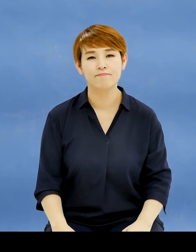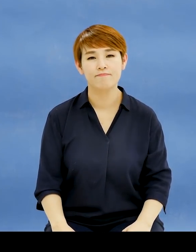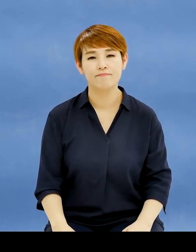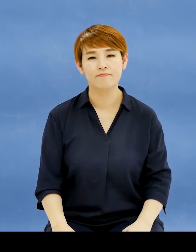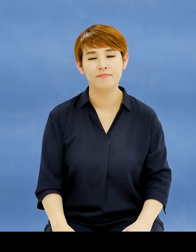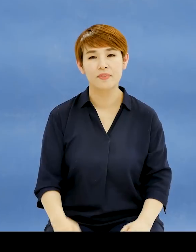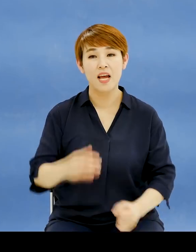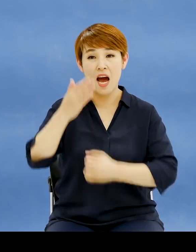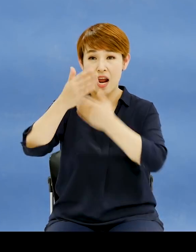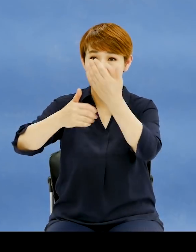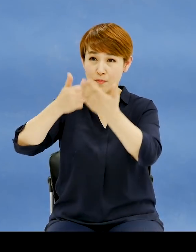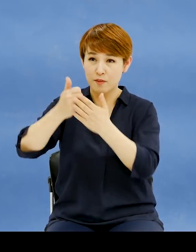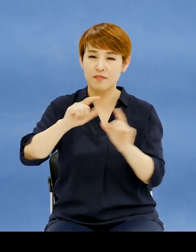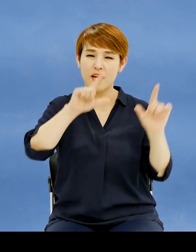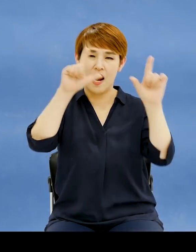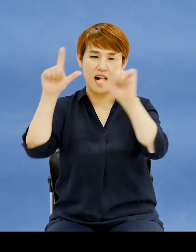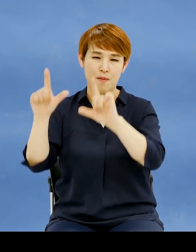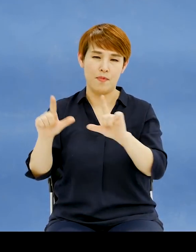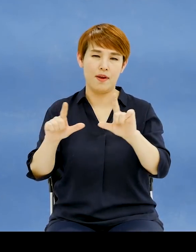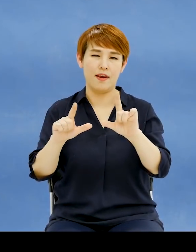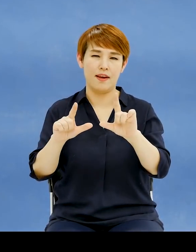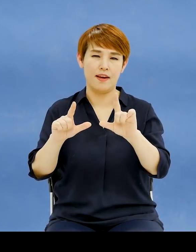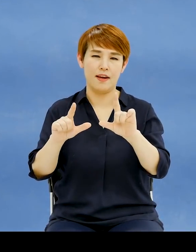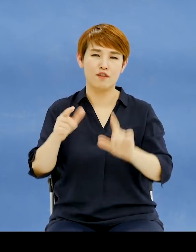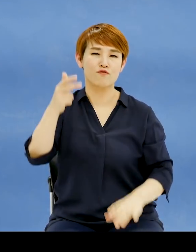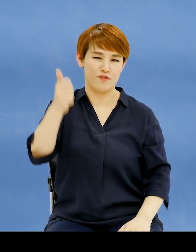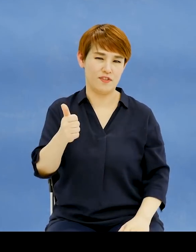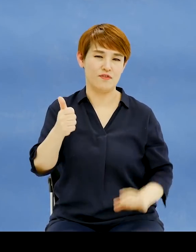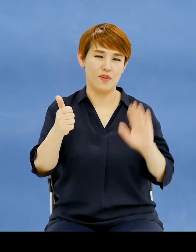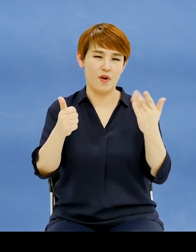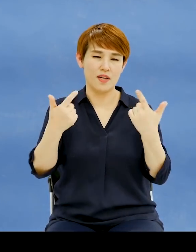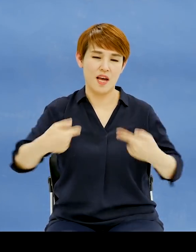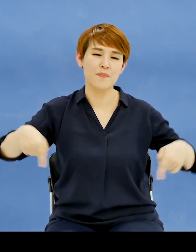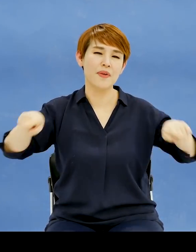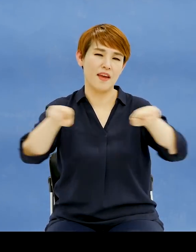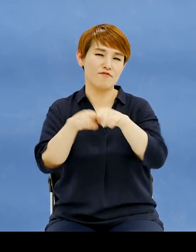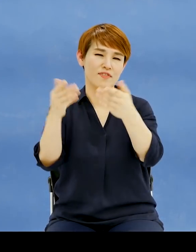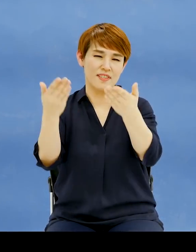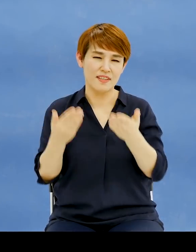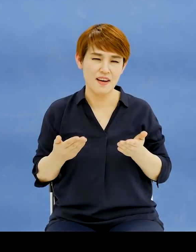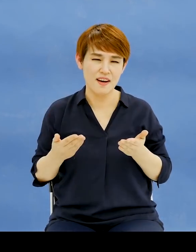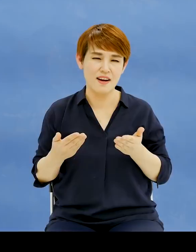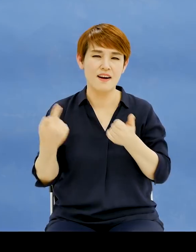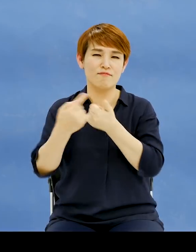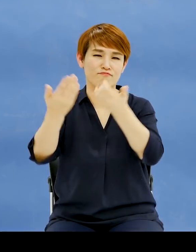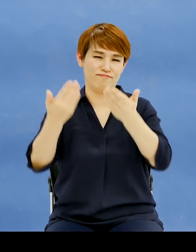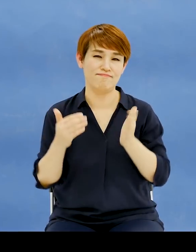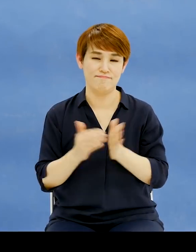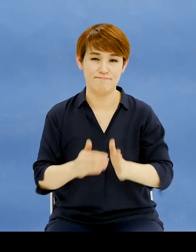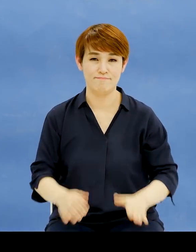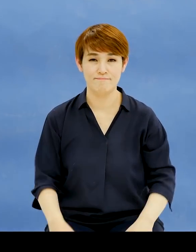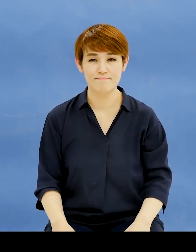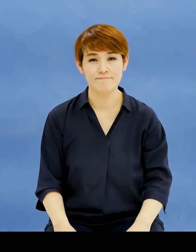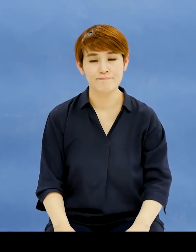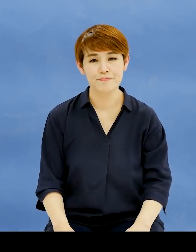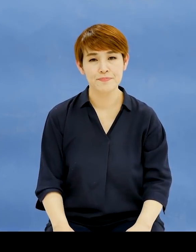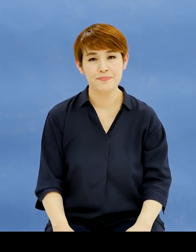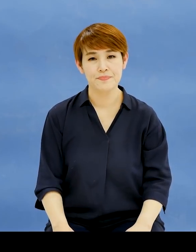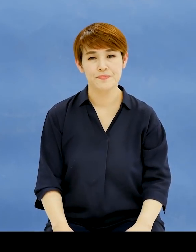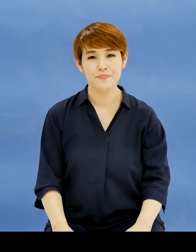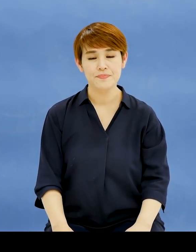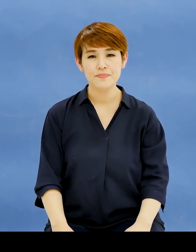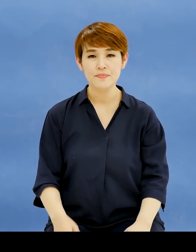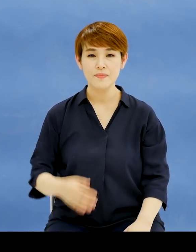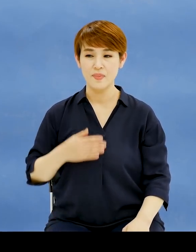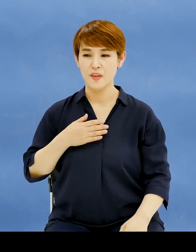하나님이 저에게 하나님이 우리의 삶의 주권자고 언제나 함께 하신다라는 걸 절 위해서 과외를 시켜주신 것 같아요.